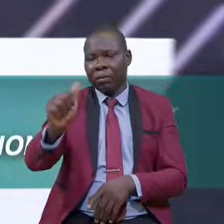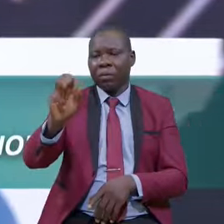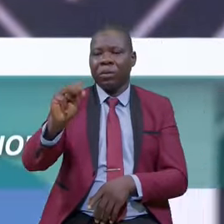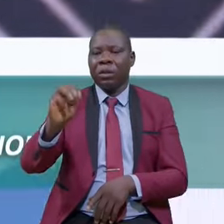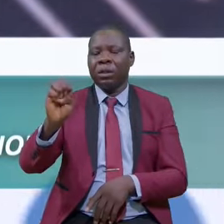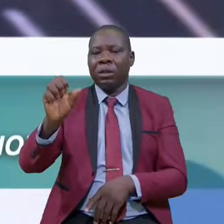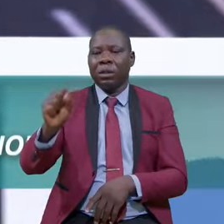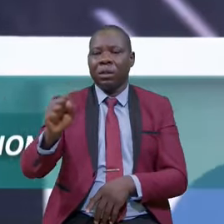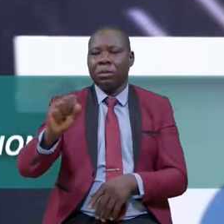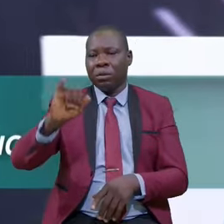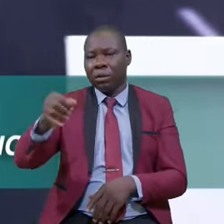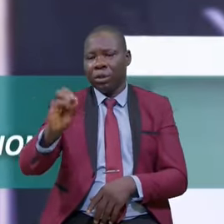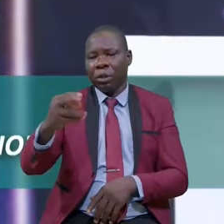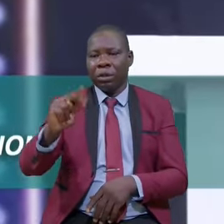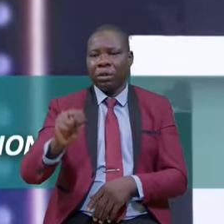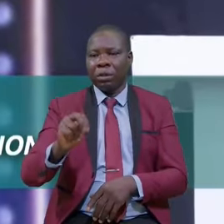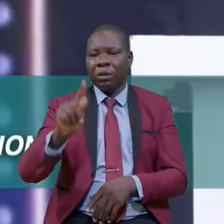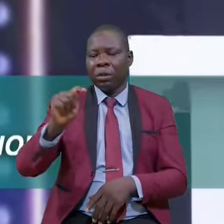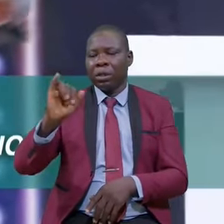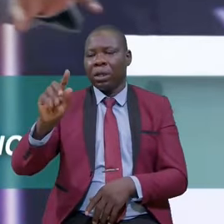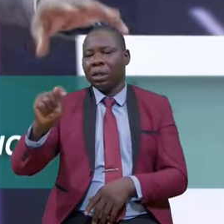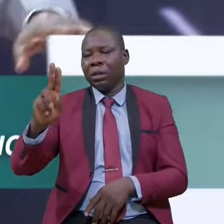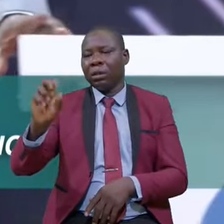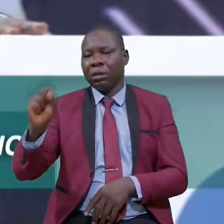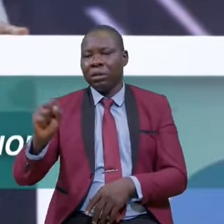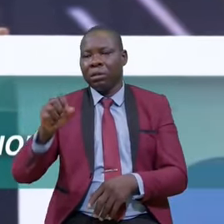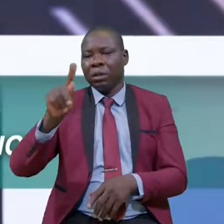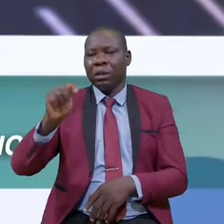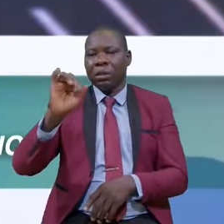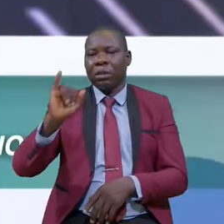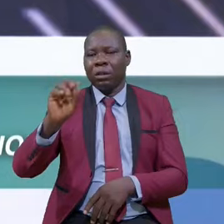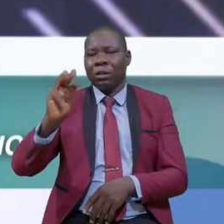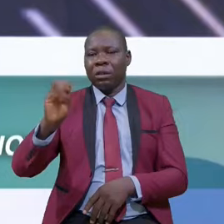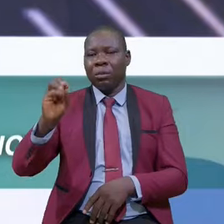comme Timothée, comme Tite, comme Silas,